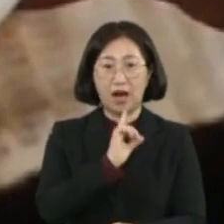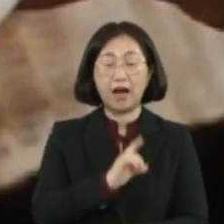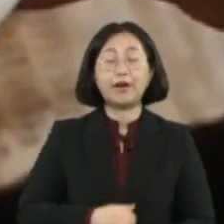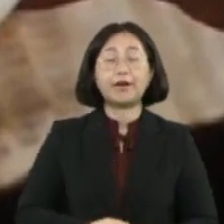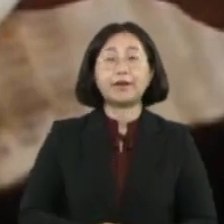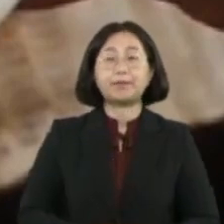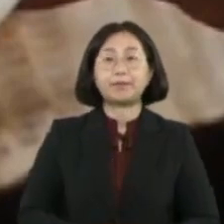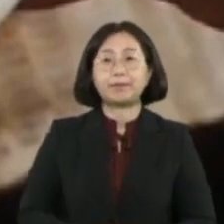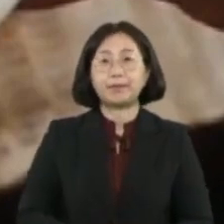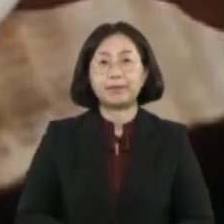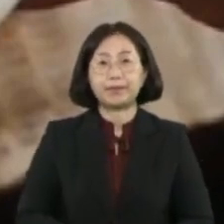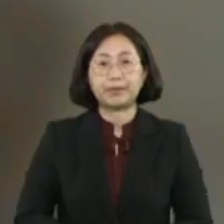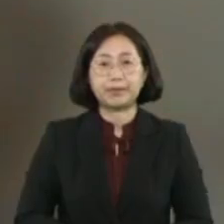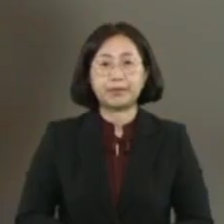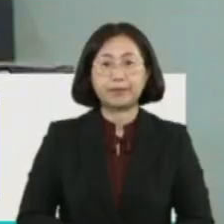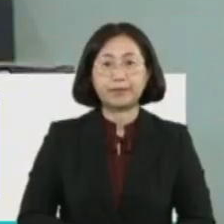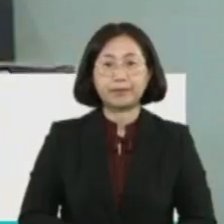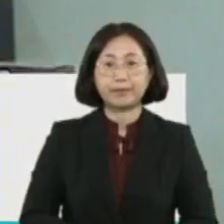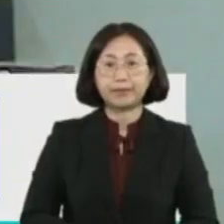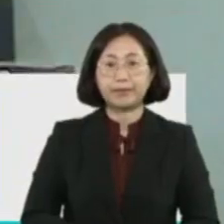입장입니다.